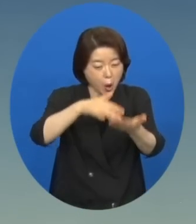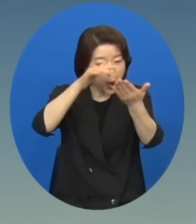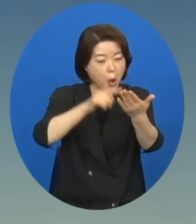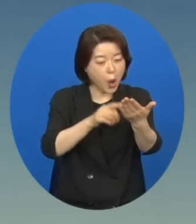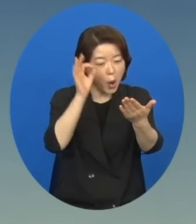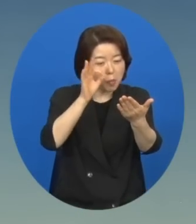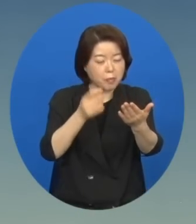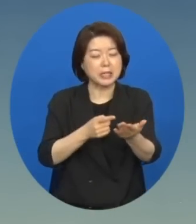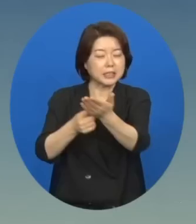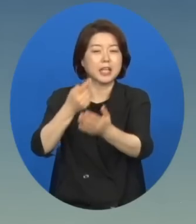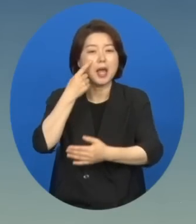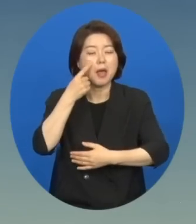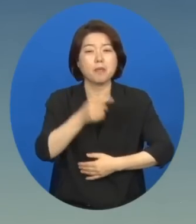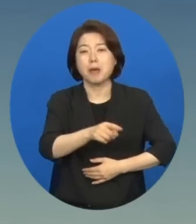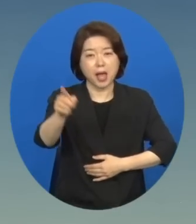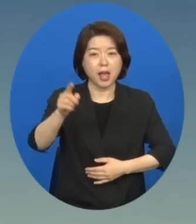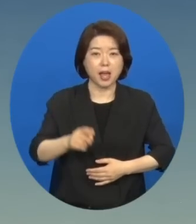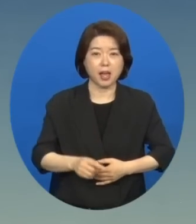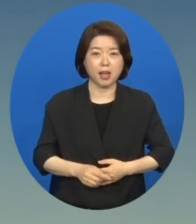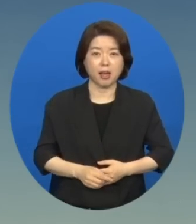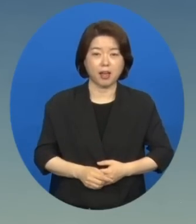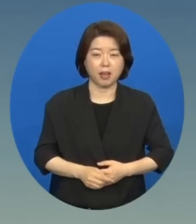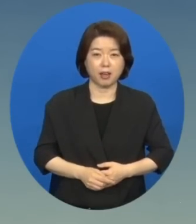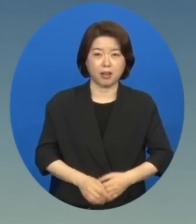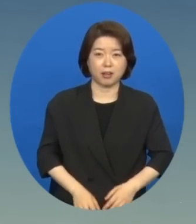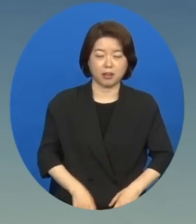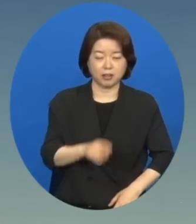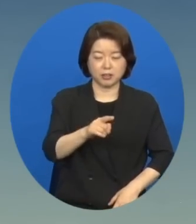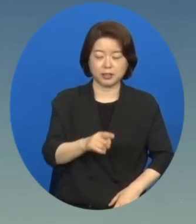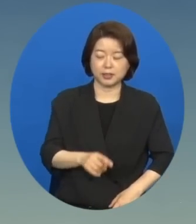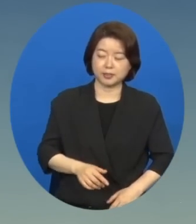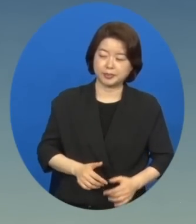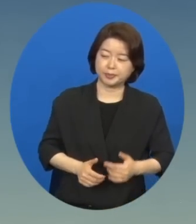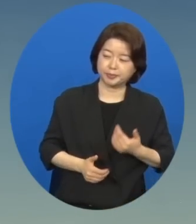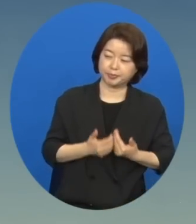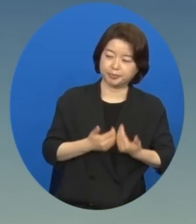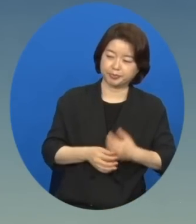주문해달라고 하세요. 그랬더니 그분이 약간 탐탁치 않게